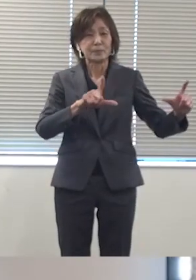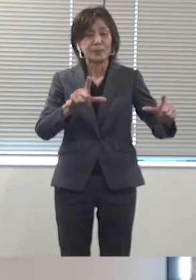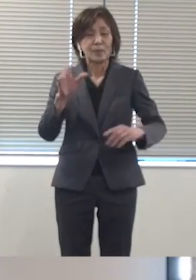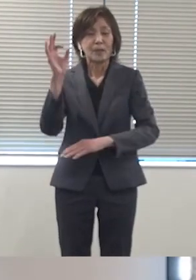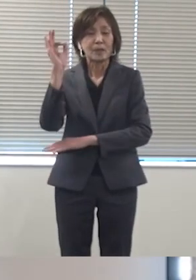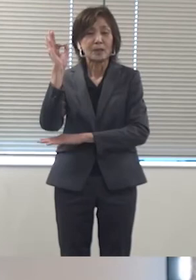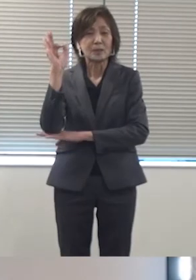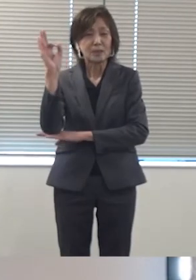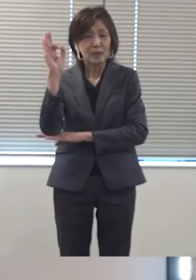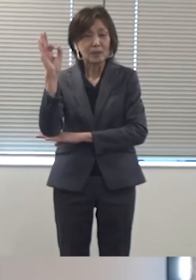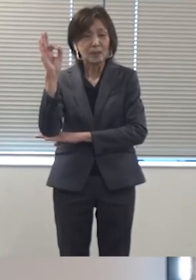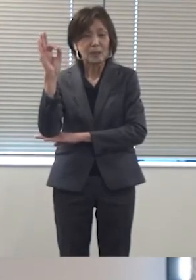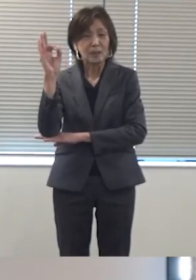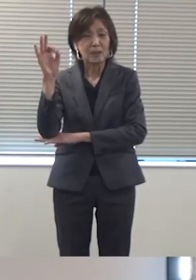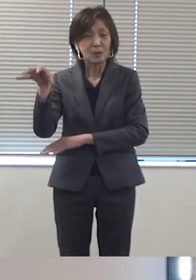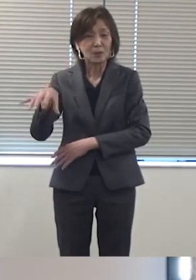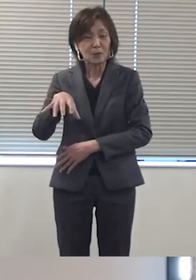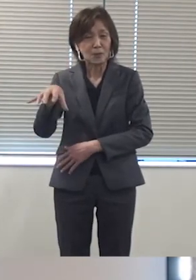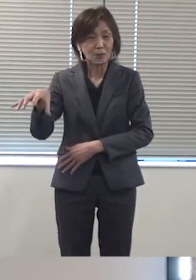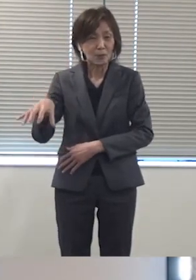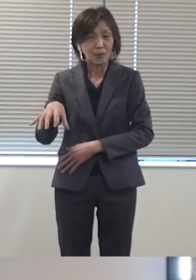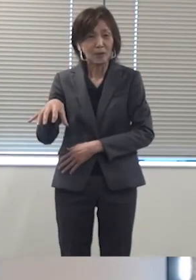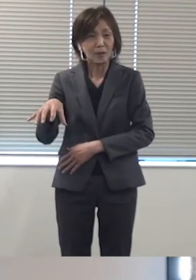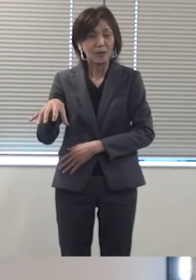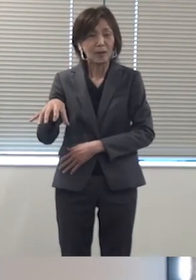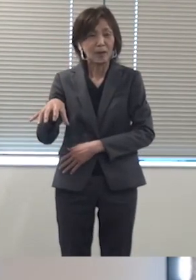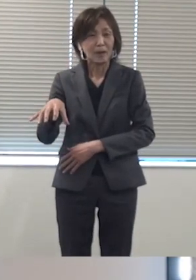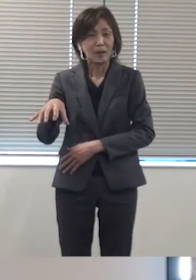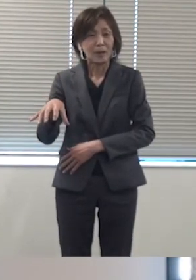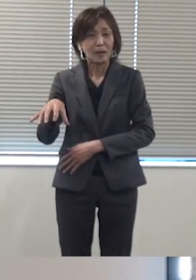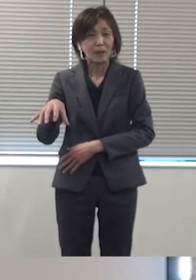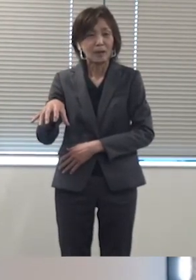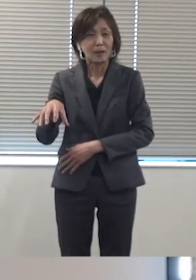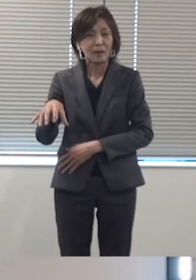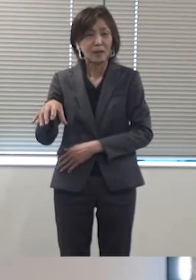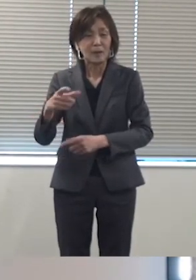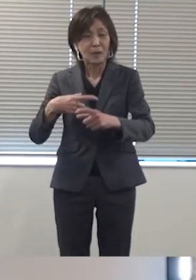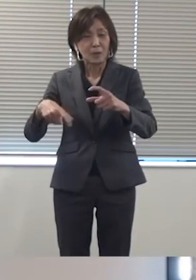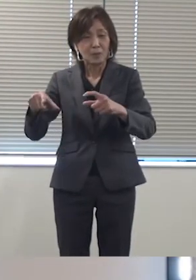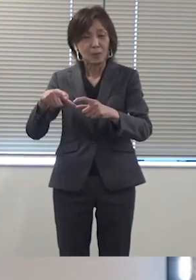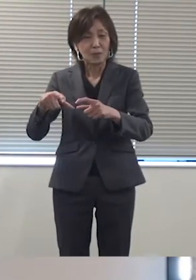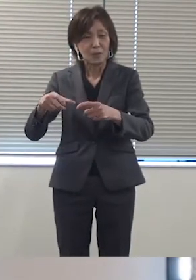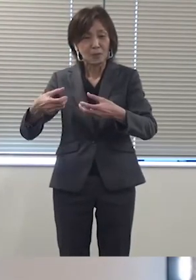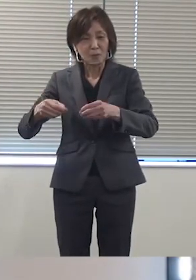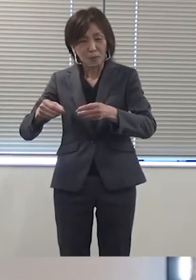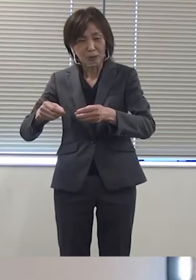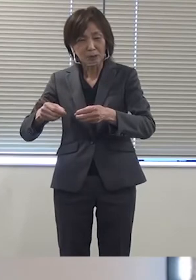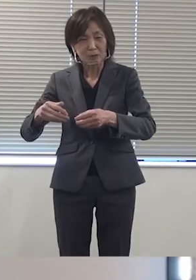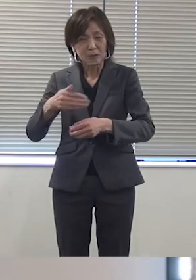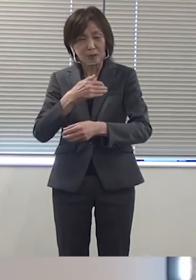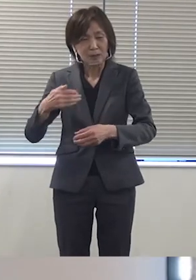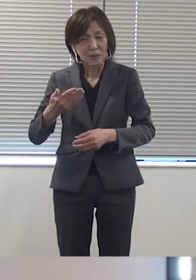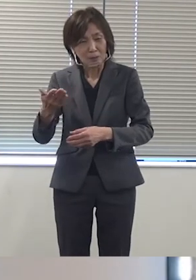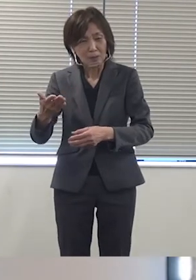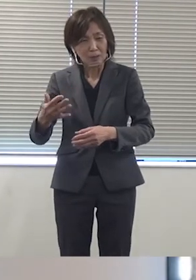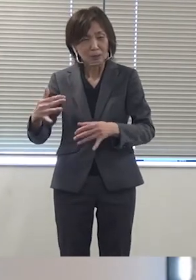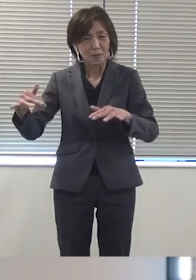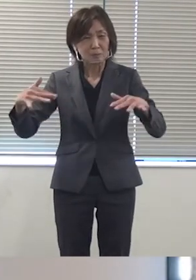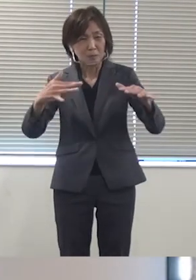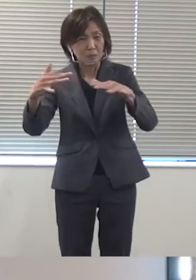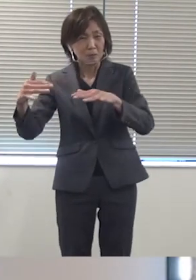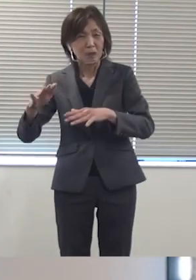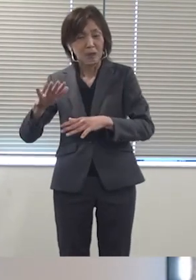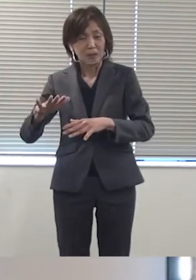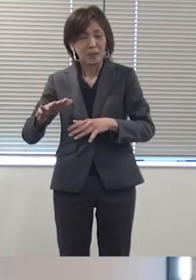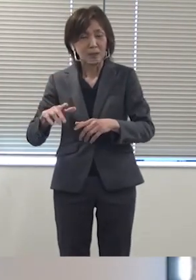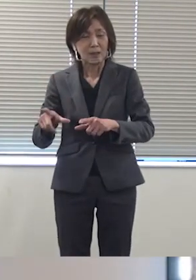ぱり11ページの生活密着型予算、まあ、ここは地元要望も非常に強いところも重点承知